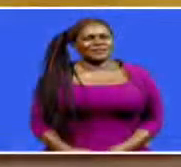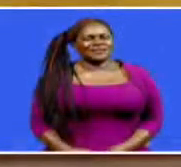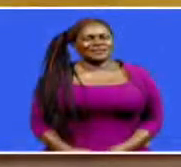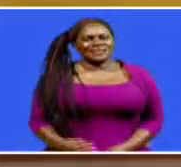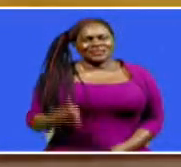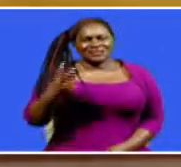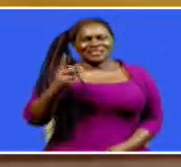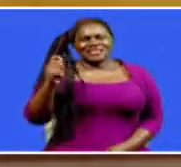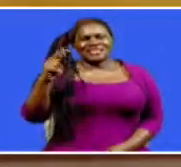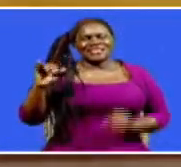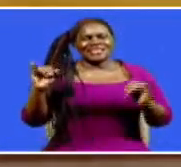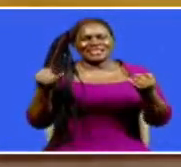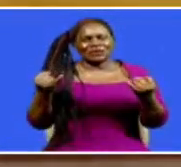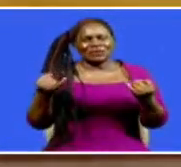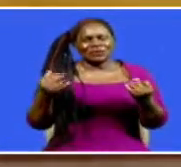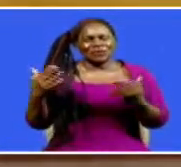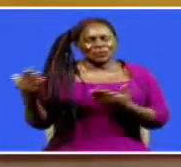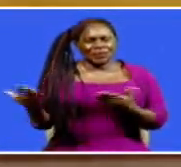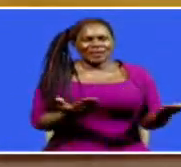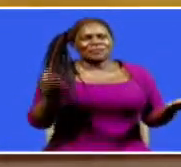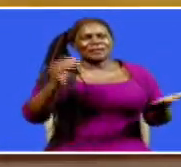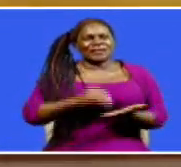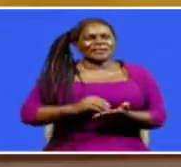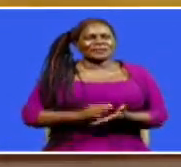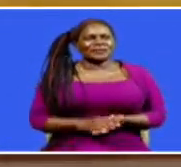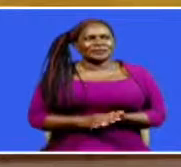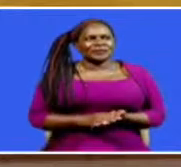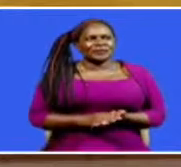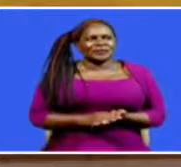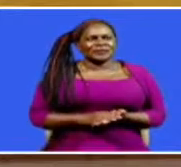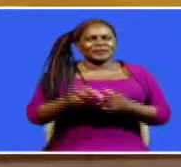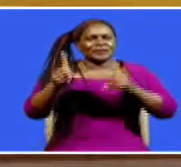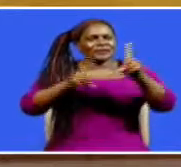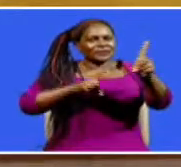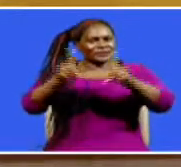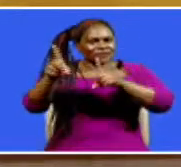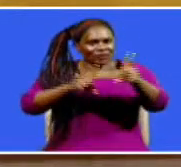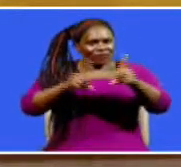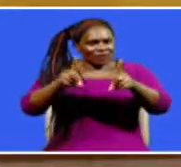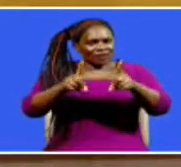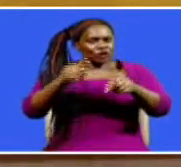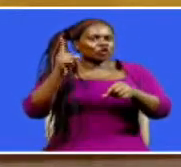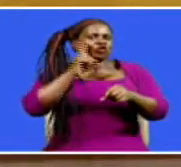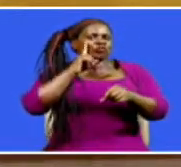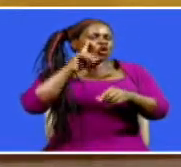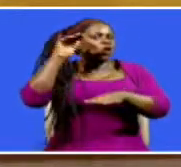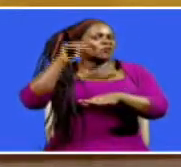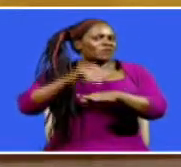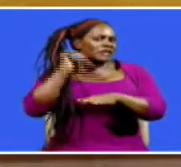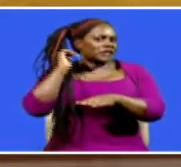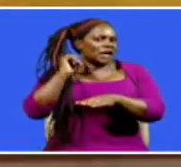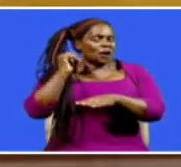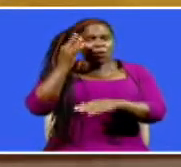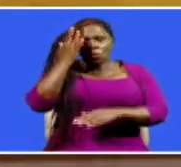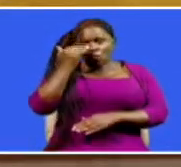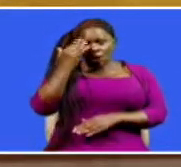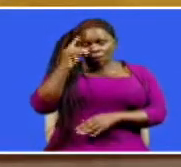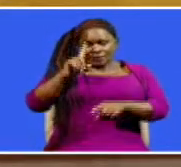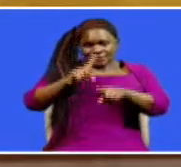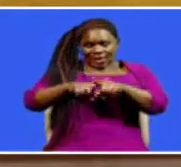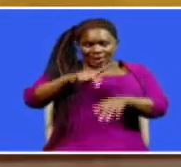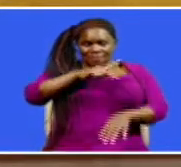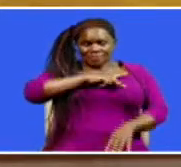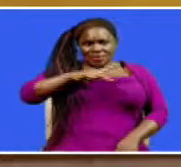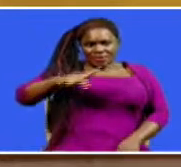Unatazama taarifa za KTN leo, karibu tena. Hali ya uchukuzi inatarajiwa kuathirika jijini Nairobi hapo kesho, wakati